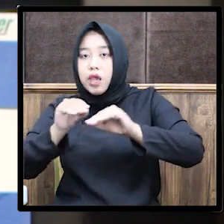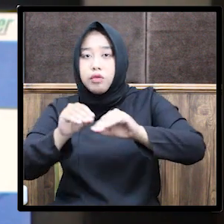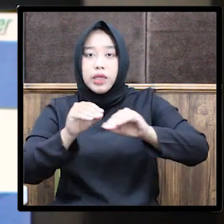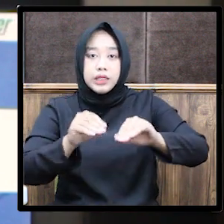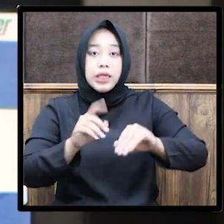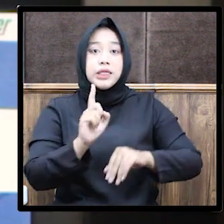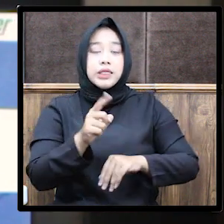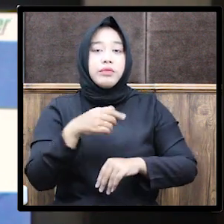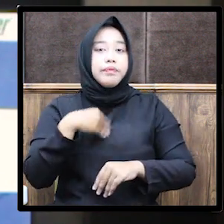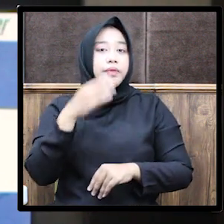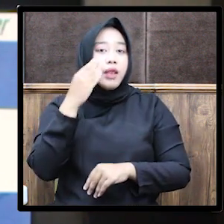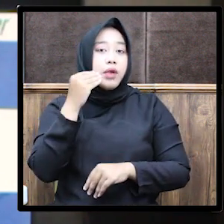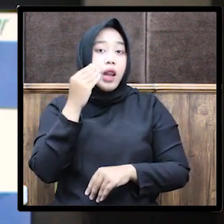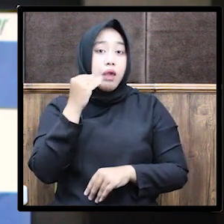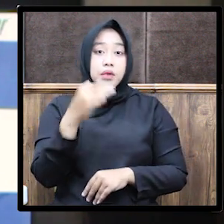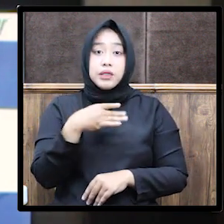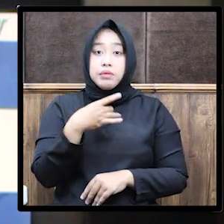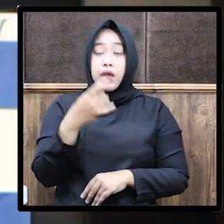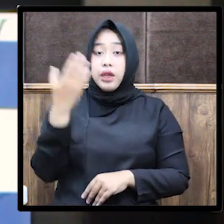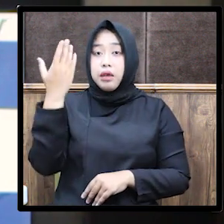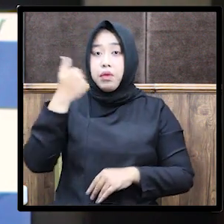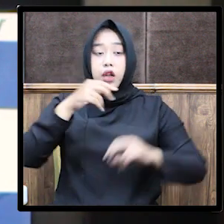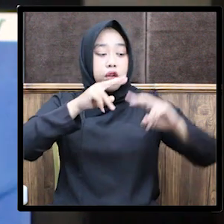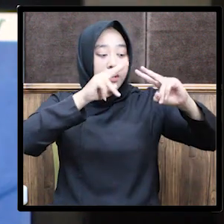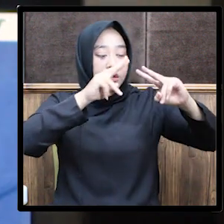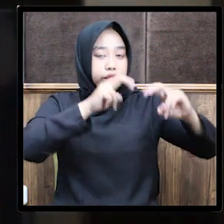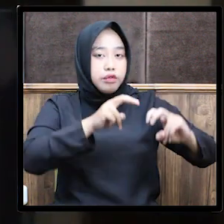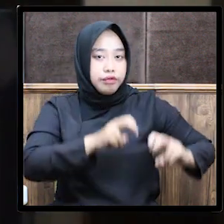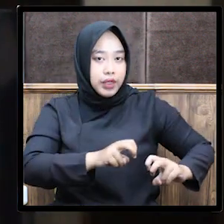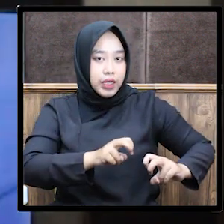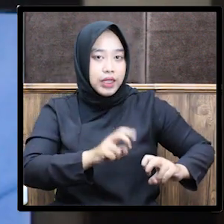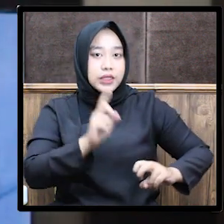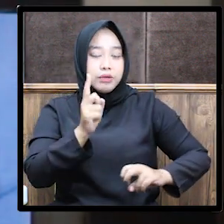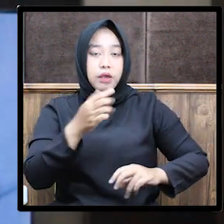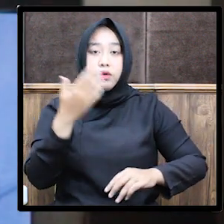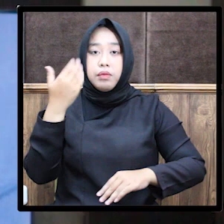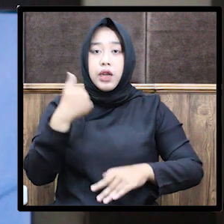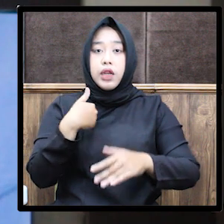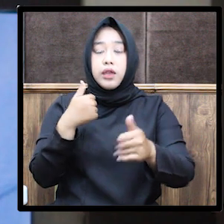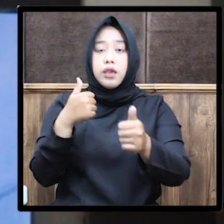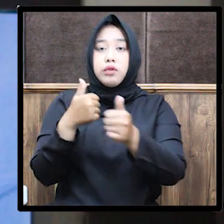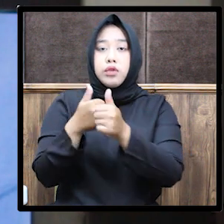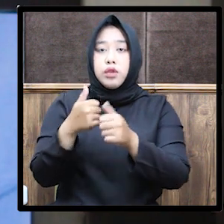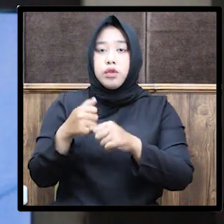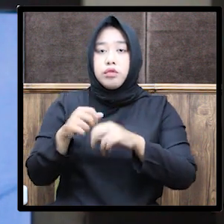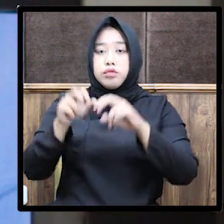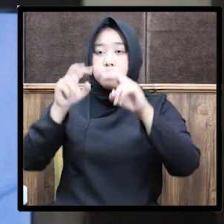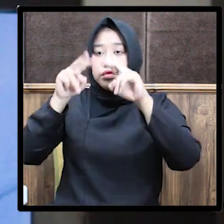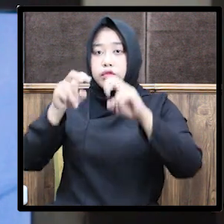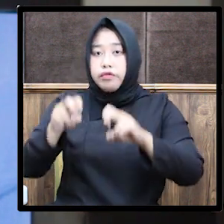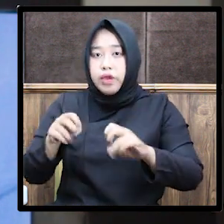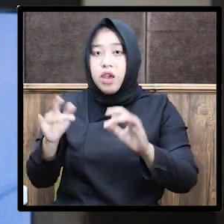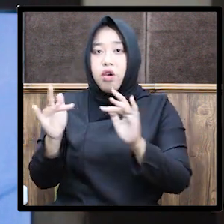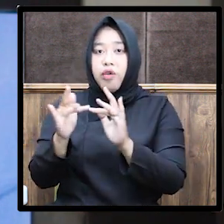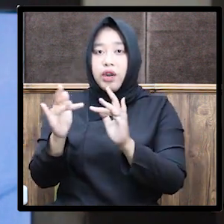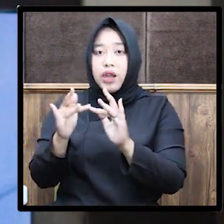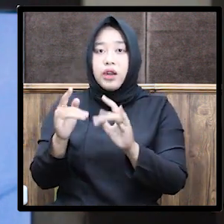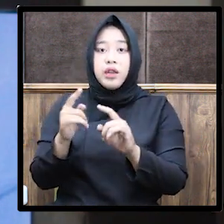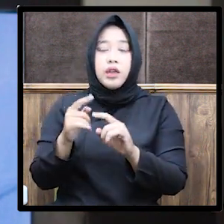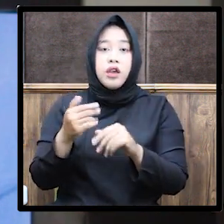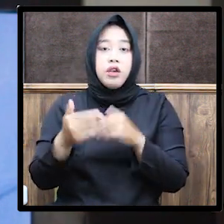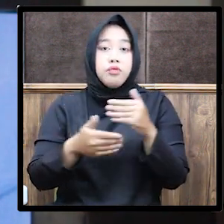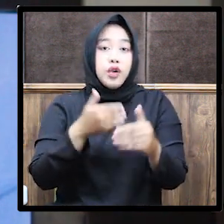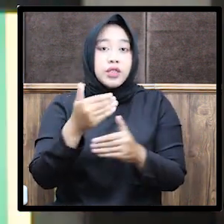Pengalaman menarik waktu survei kemarin itu kan surveinya online gitu ya. Nah, jadi malah banyak yang gini Mbak Rani, di tengah-tengah